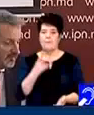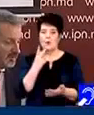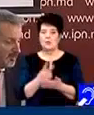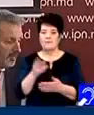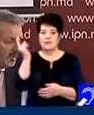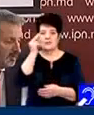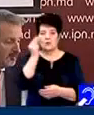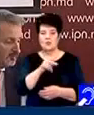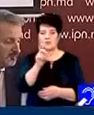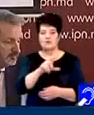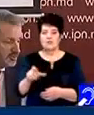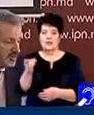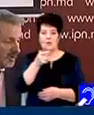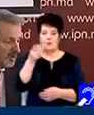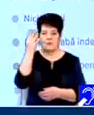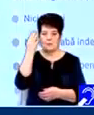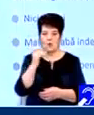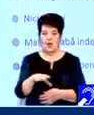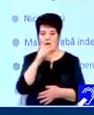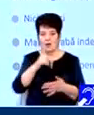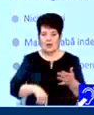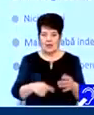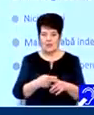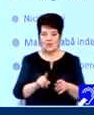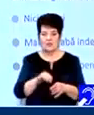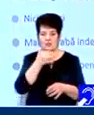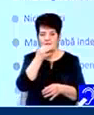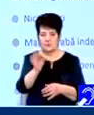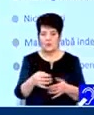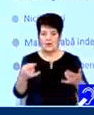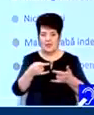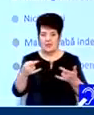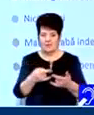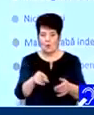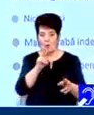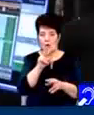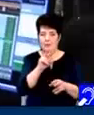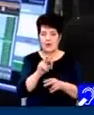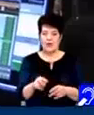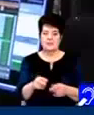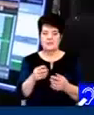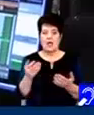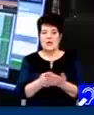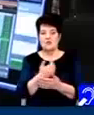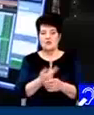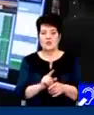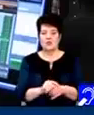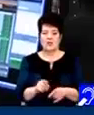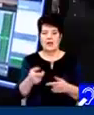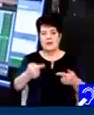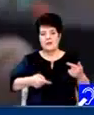Potrivit studiului, cetățenii Republicii Moldova au încredere în ceea ce li se spune la televizor, urmăresc buletinele de știri, emisiunile